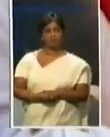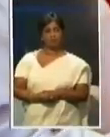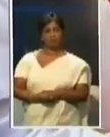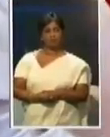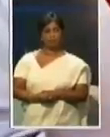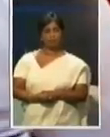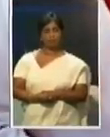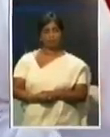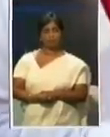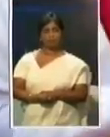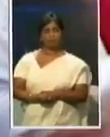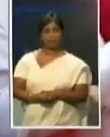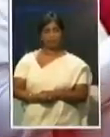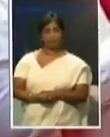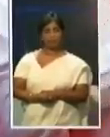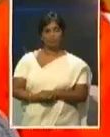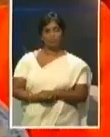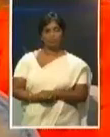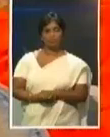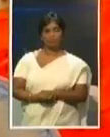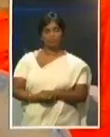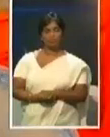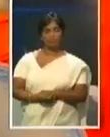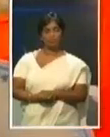லோகபஜ்ஜத நாரத அர